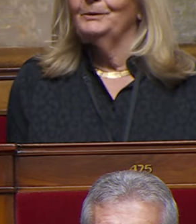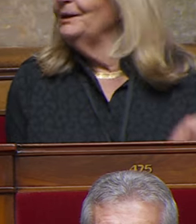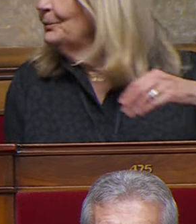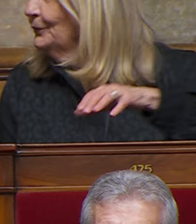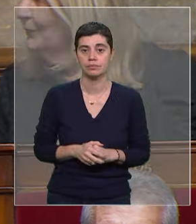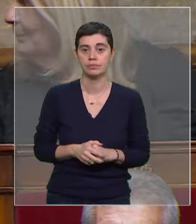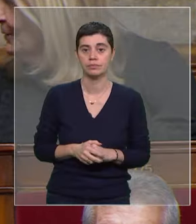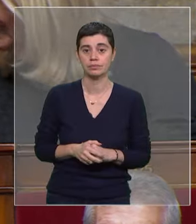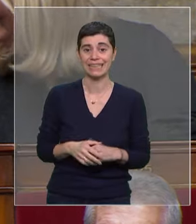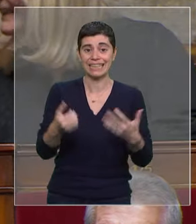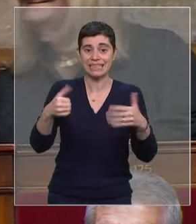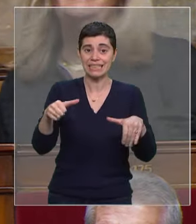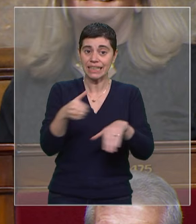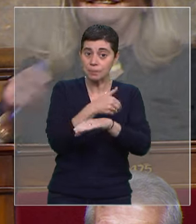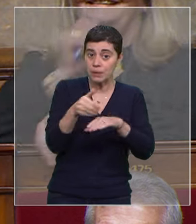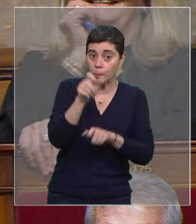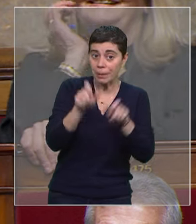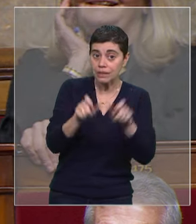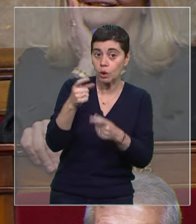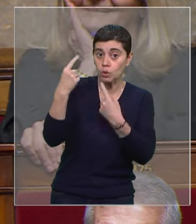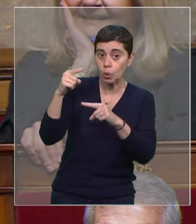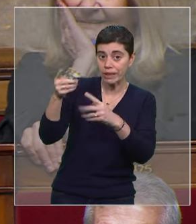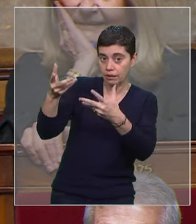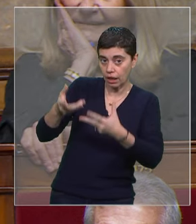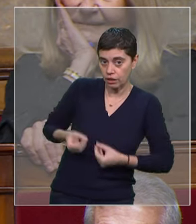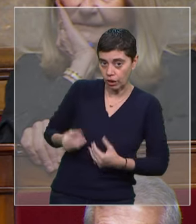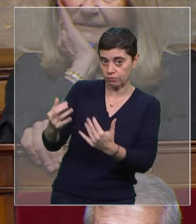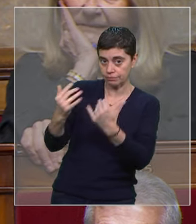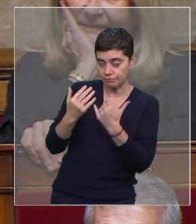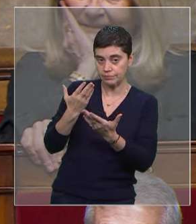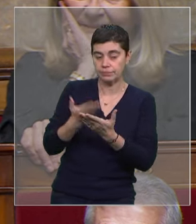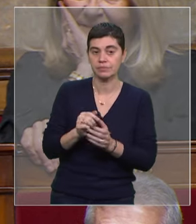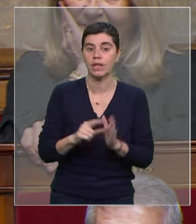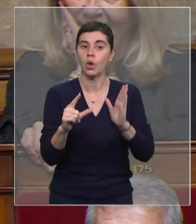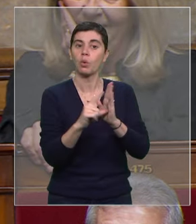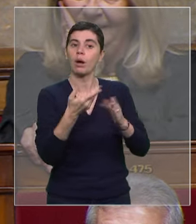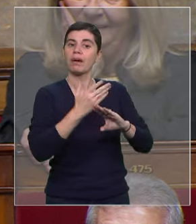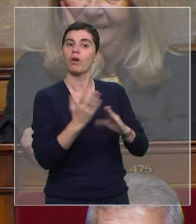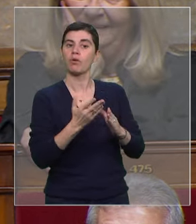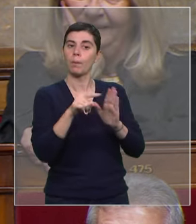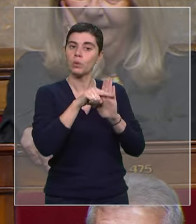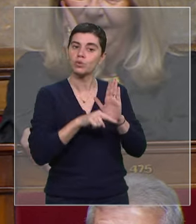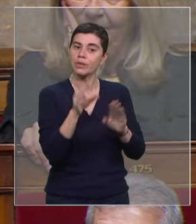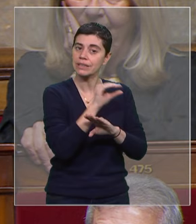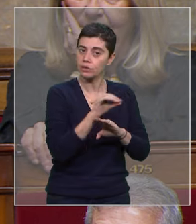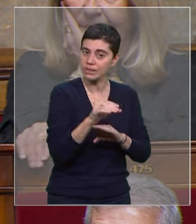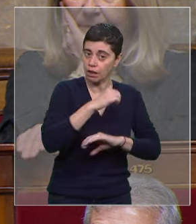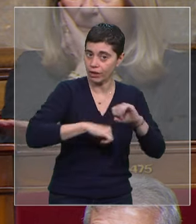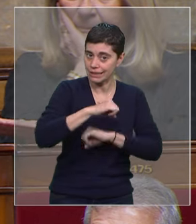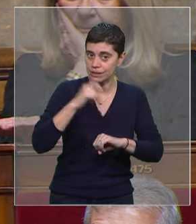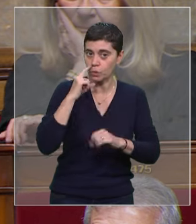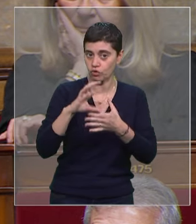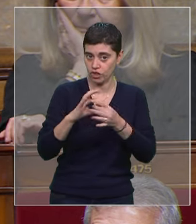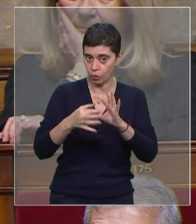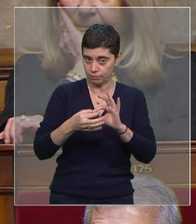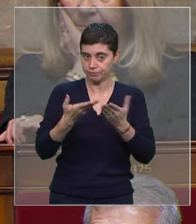recevoir 16 millions de touristes. Lors des débats sur la loi prévoyant les mesures de sécurité à mettre en place pour les JO, notre